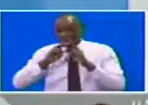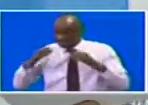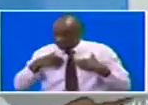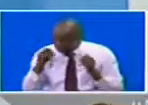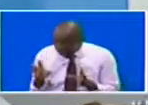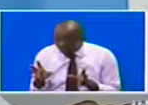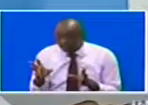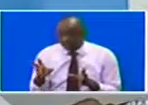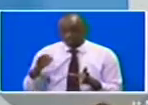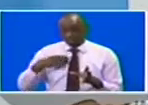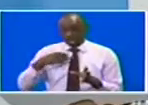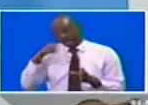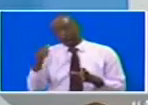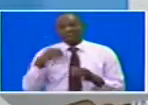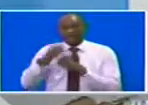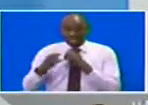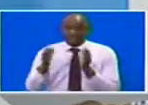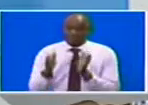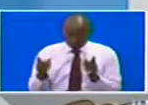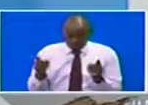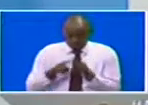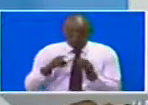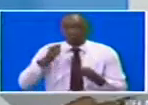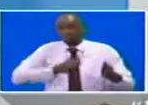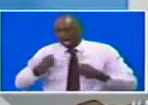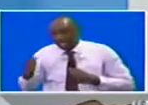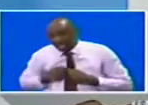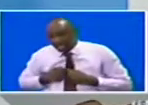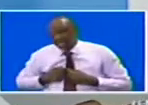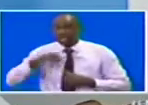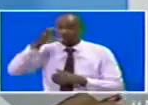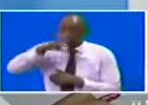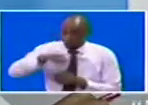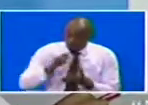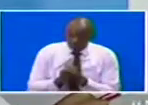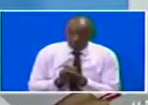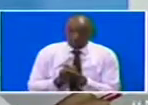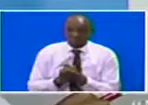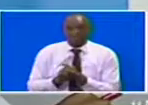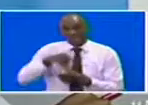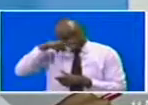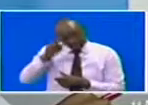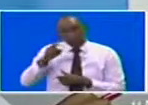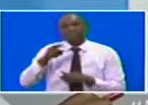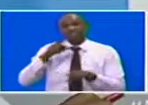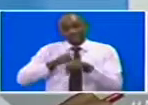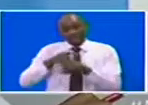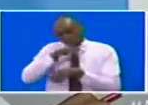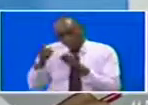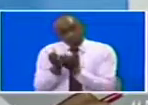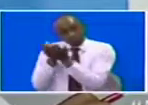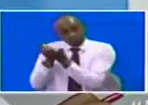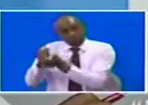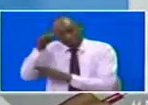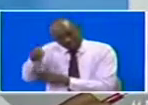tu wa Kenya, tunaasiri inchi ambazo zinategemea Kenya kama Uganda, Kongo, Rwanda, unajua wanategemea wote bandari yetu hapa kubwa